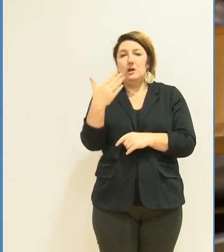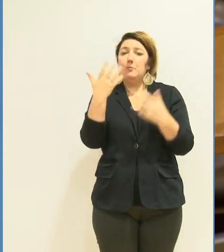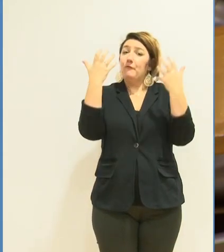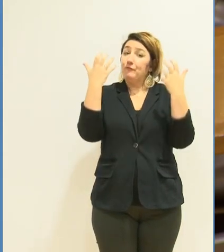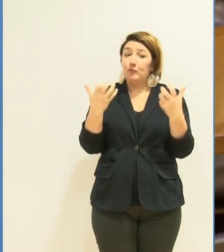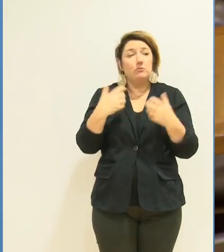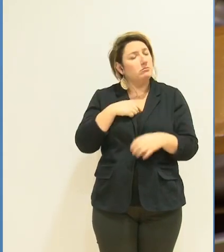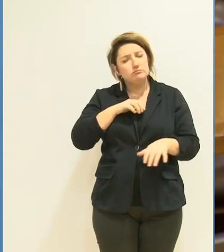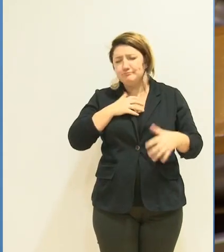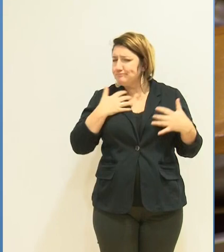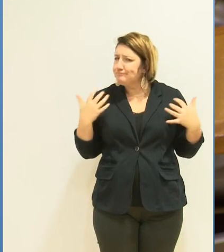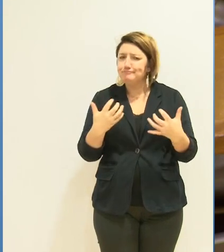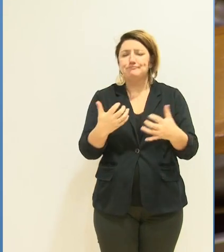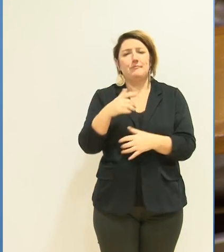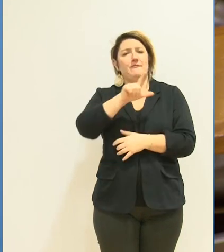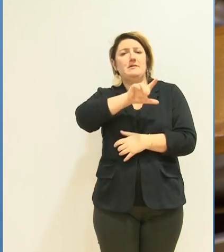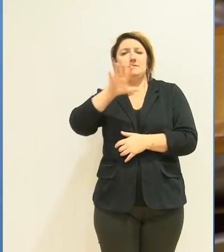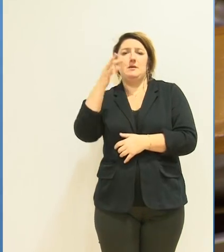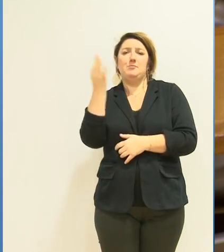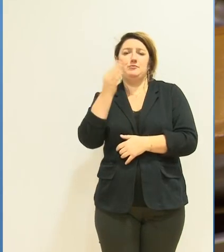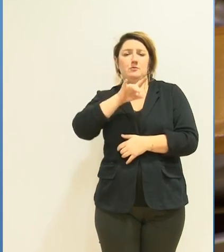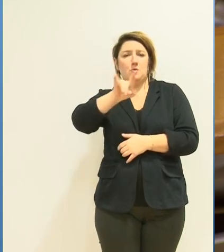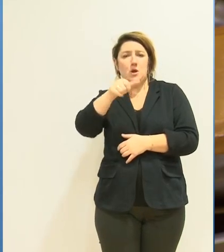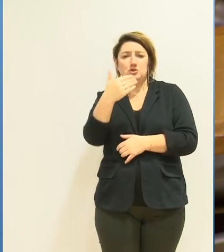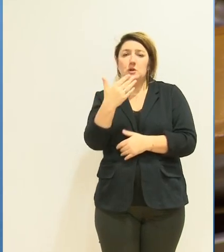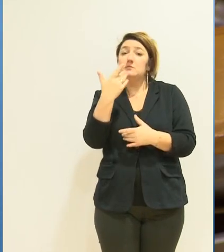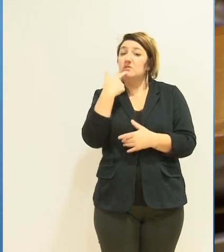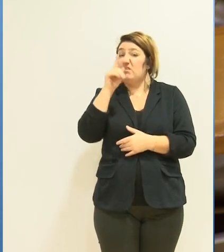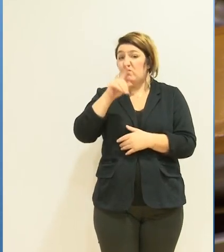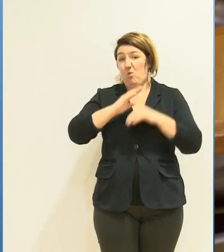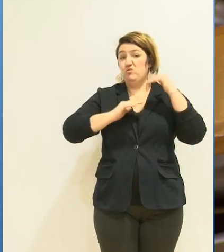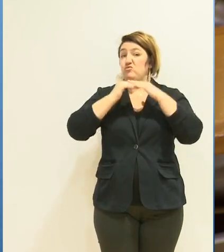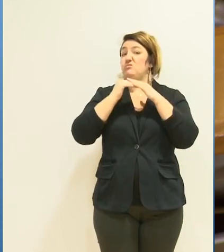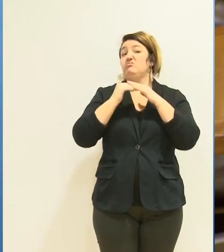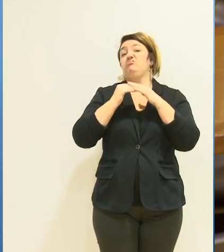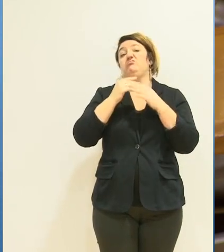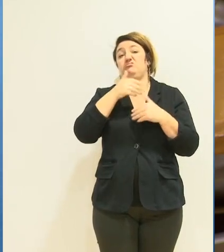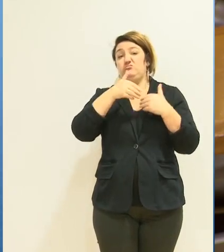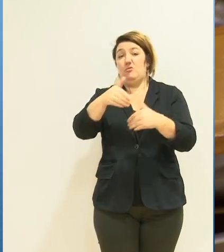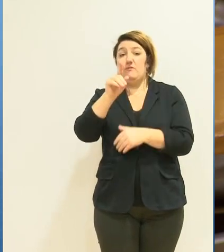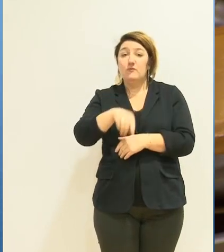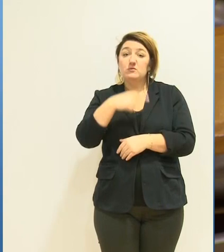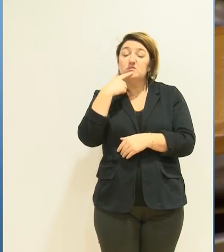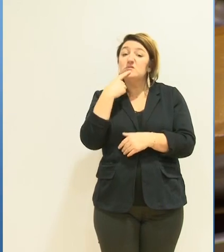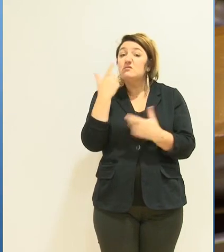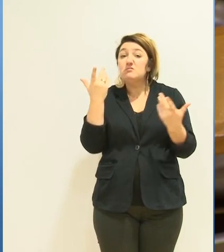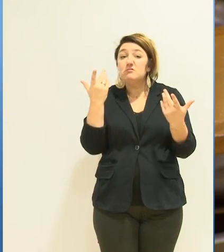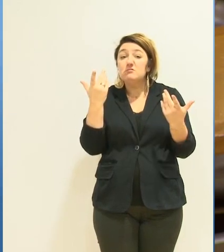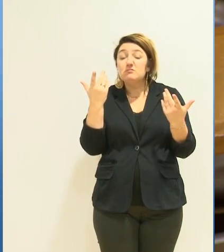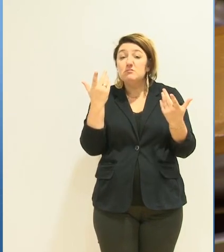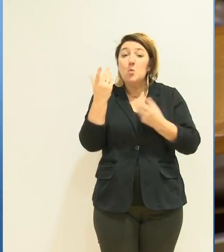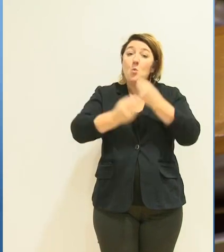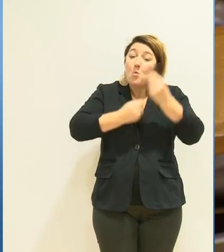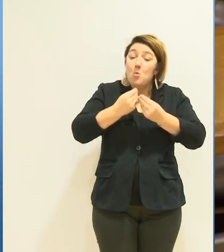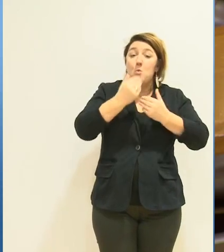social il faut bien entendu continuer à produire du logement social et là aussi la production c'est bien de la construction ou de la